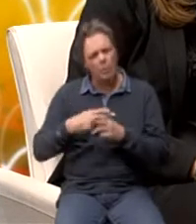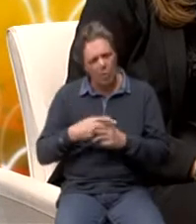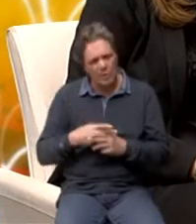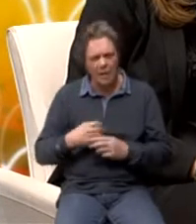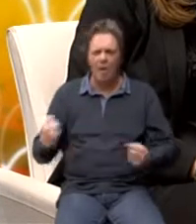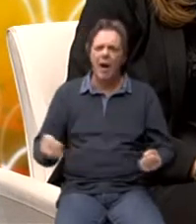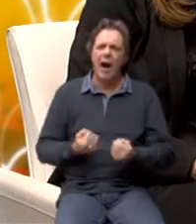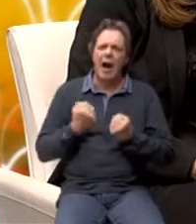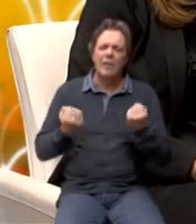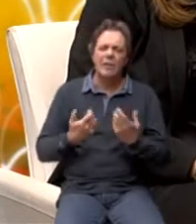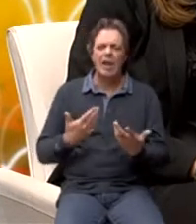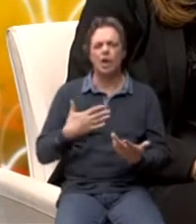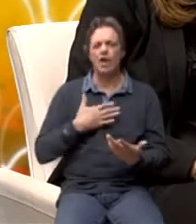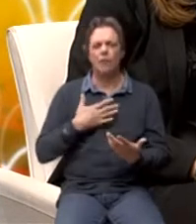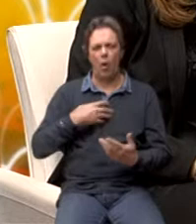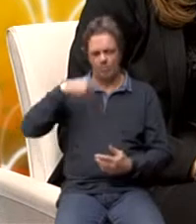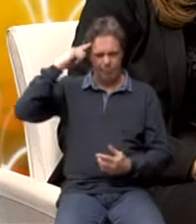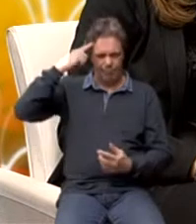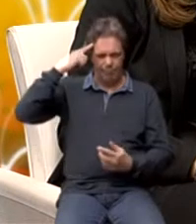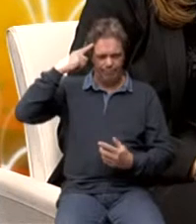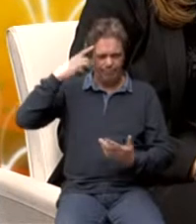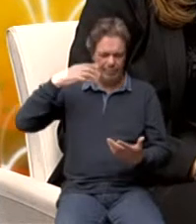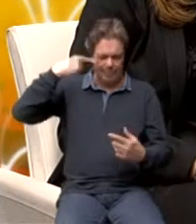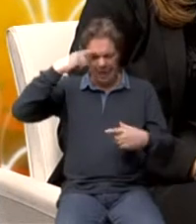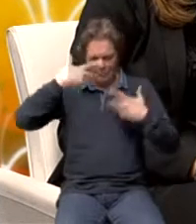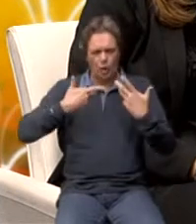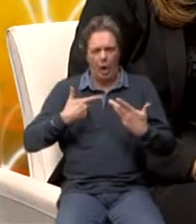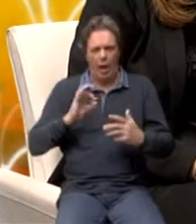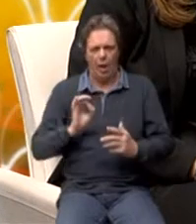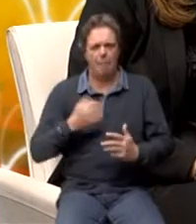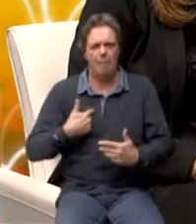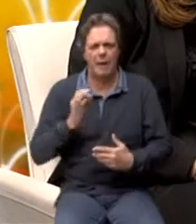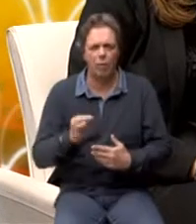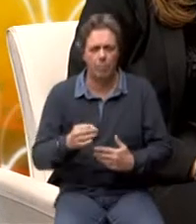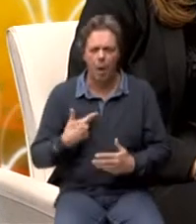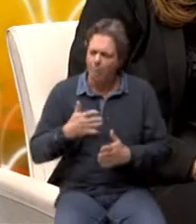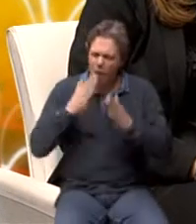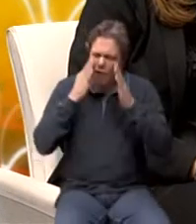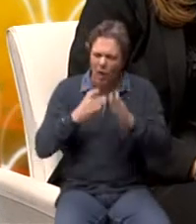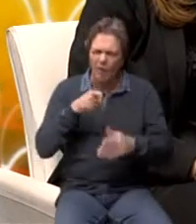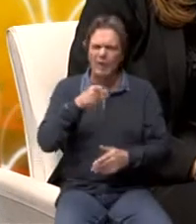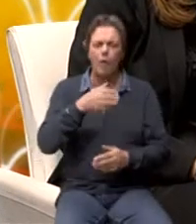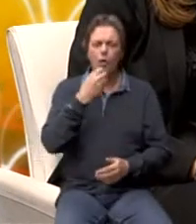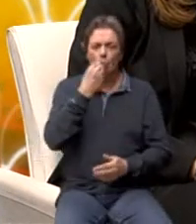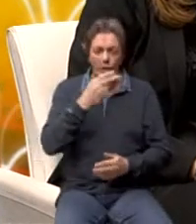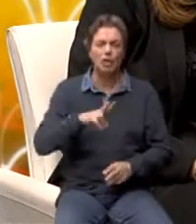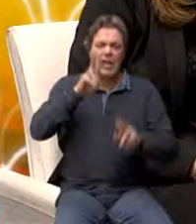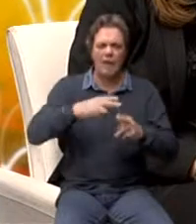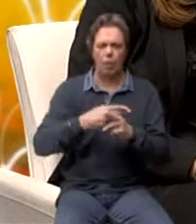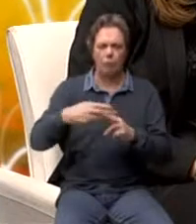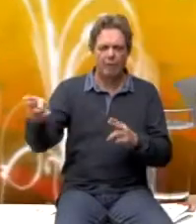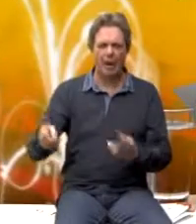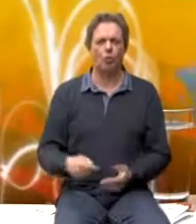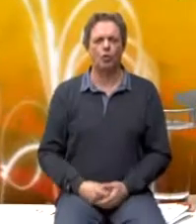svoj placebo učinak i evo ti prednost ekoloških proizvoda. Znači, moraš vjerovati da to što jedeš je stvarno ekološko. Dokte,